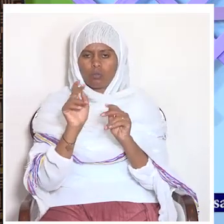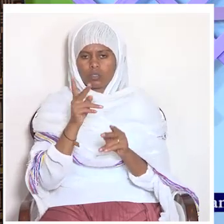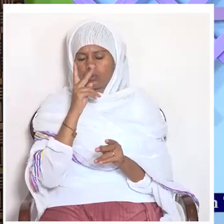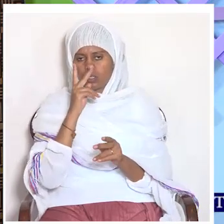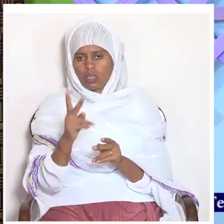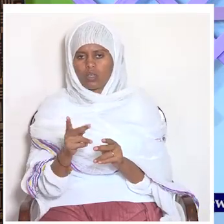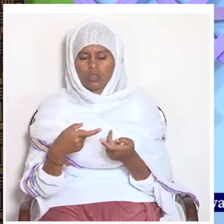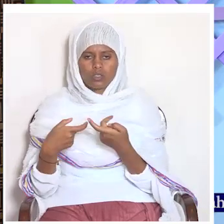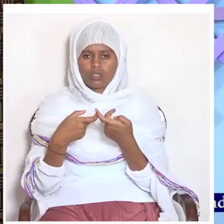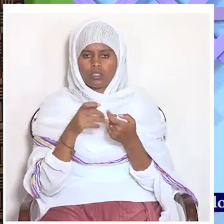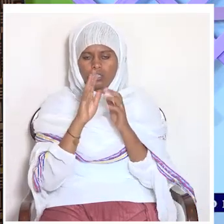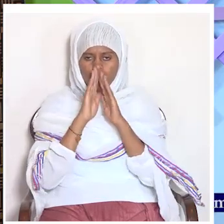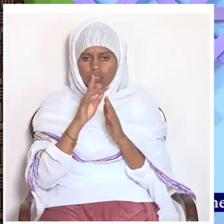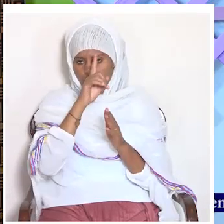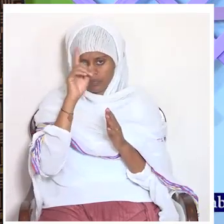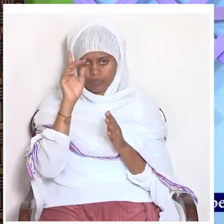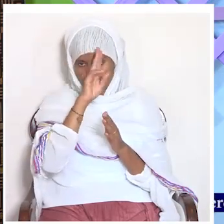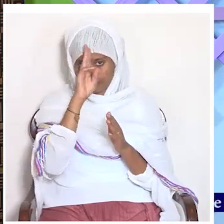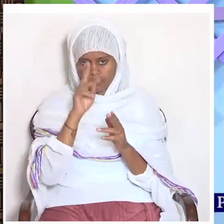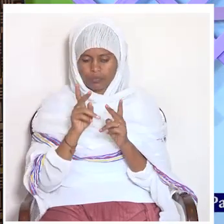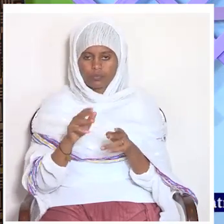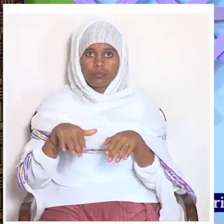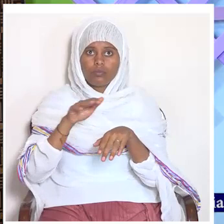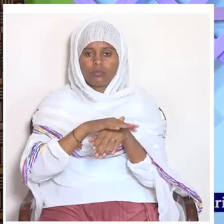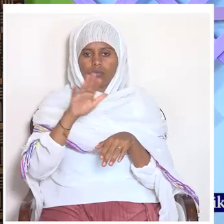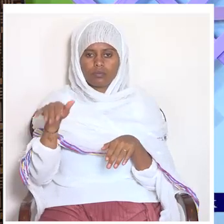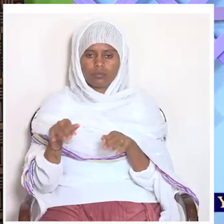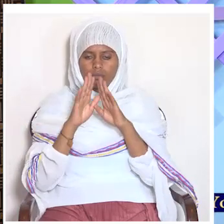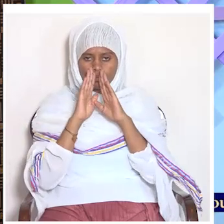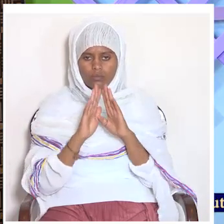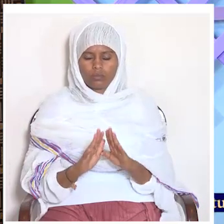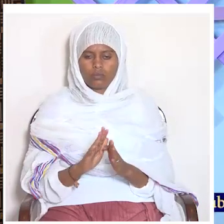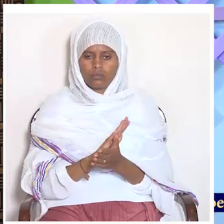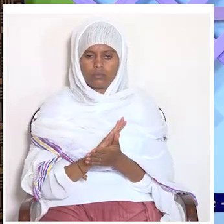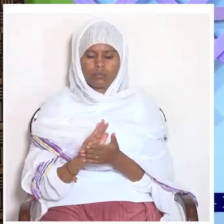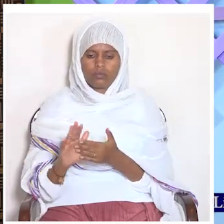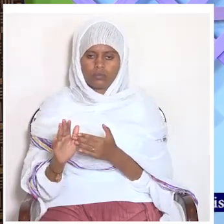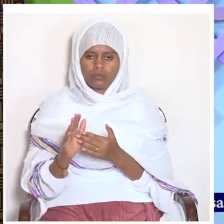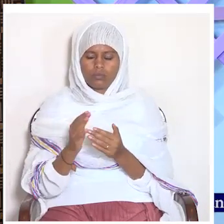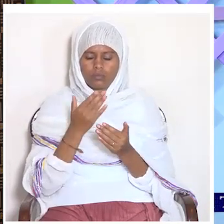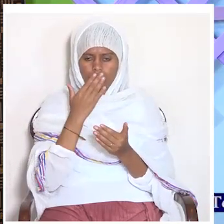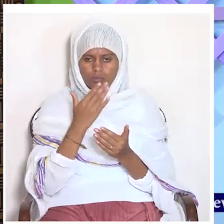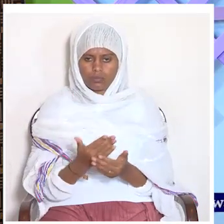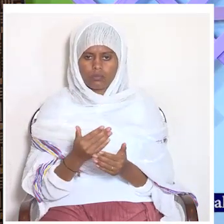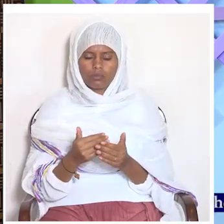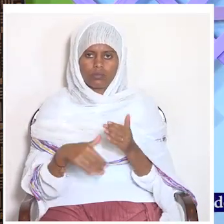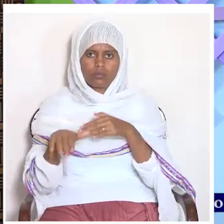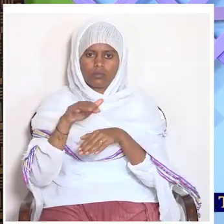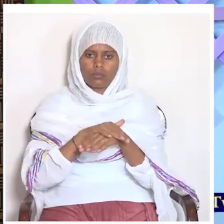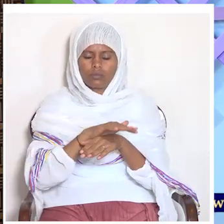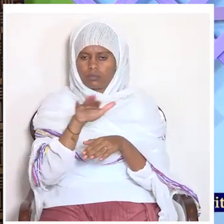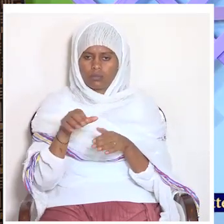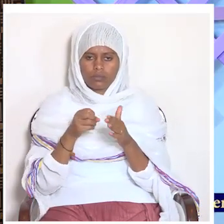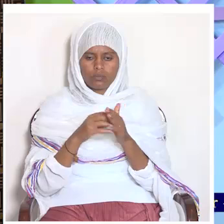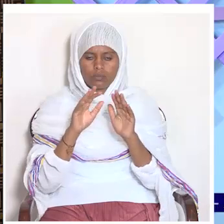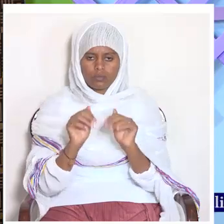ኩሉ ኮይኖም ከም ዝረኣዩ፣ ስድራ ናይ ቅድስቲ ድንግል ድማ ልዕሊ ኩሉ ብቅድስና ብንፅህና ብብቕዓት ልዕሊ